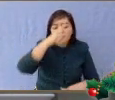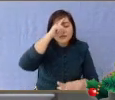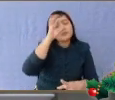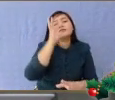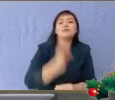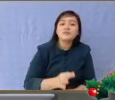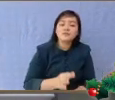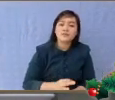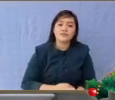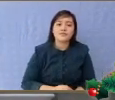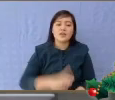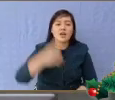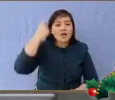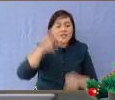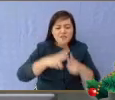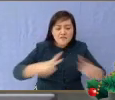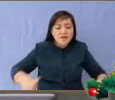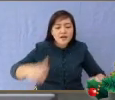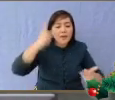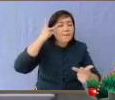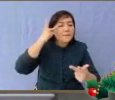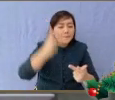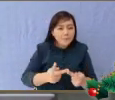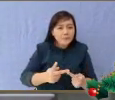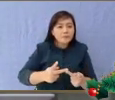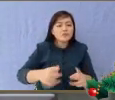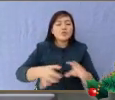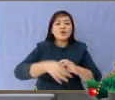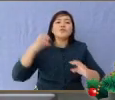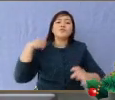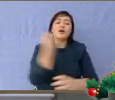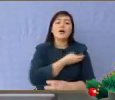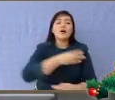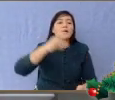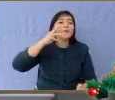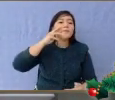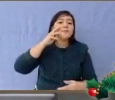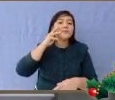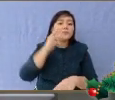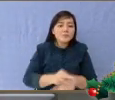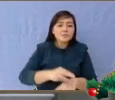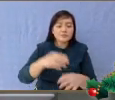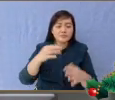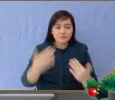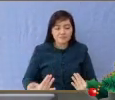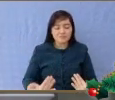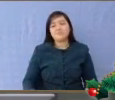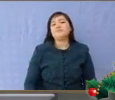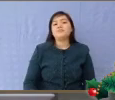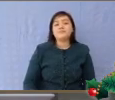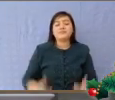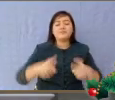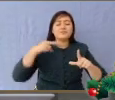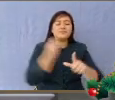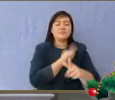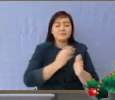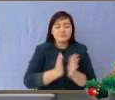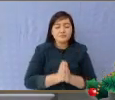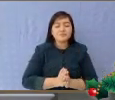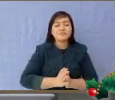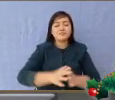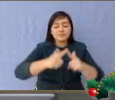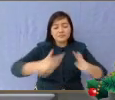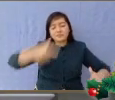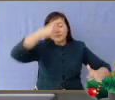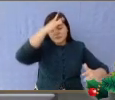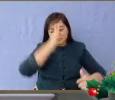That's the very reason, that is the very purpose of the message tonight. Tayo po ay manalangin. Dakilang Diyos, maraming salamat, Panginoon, sa